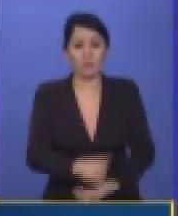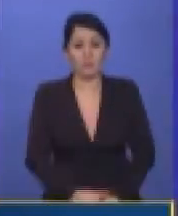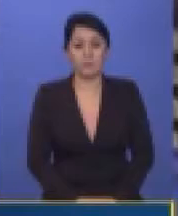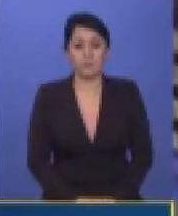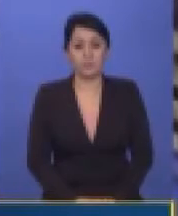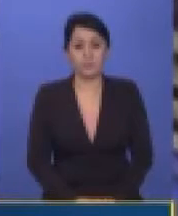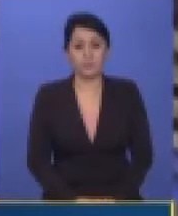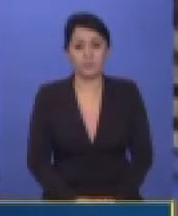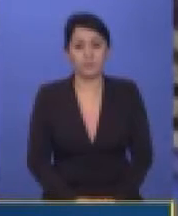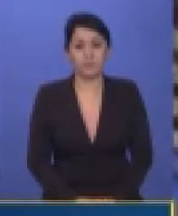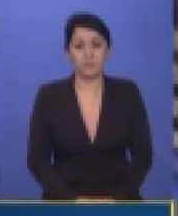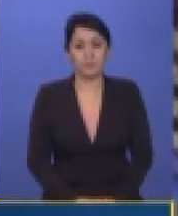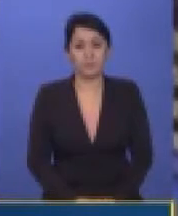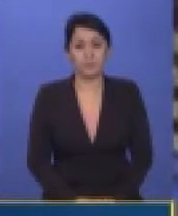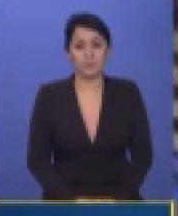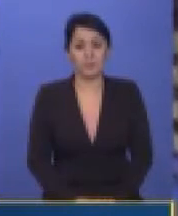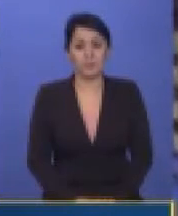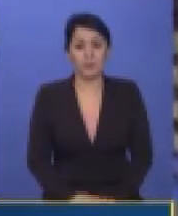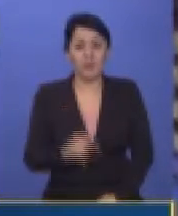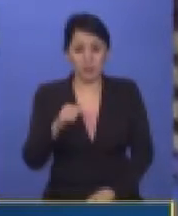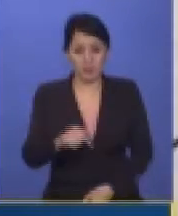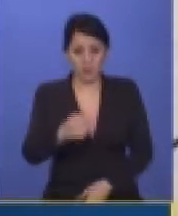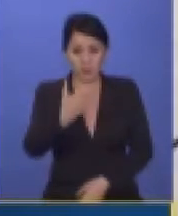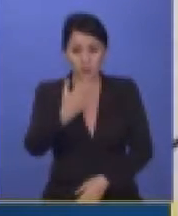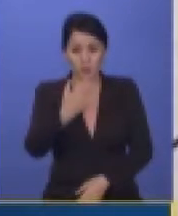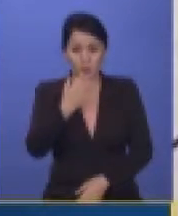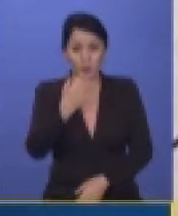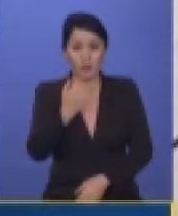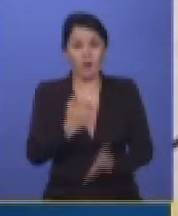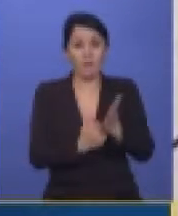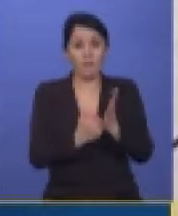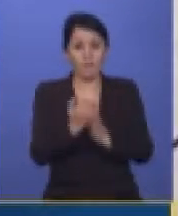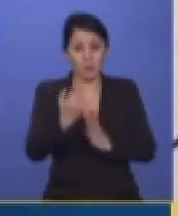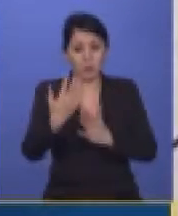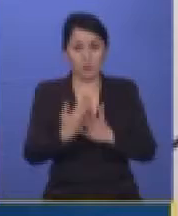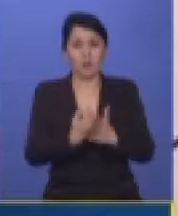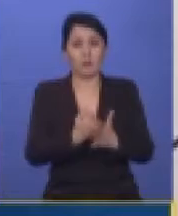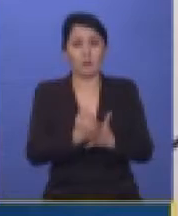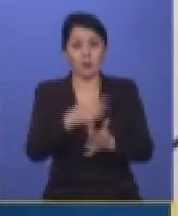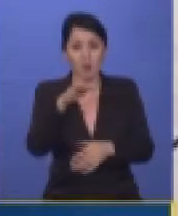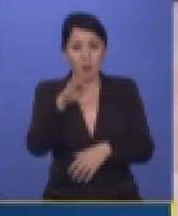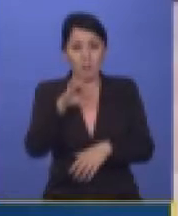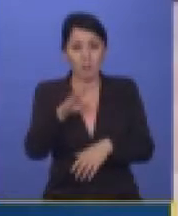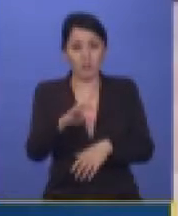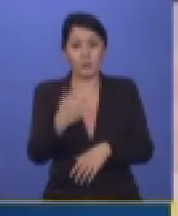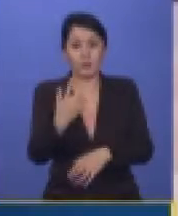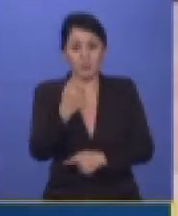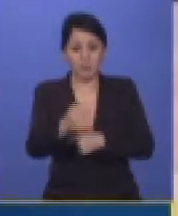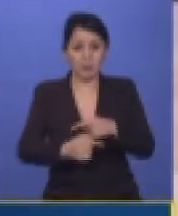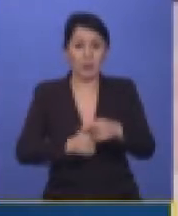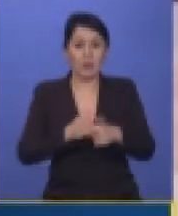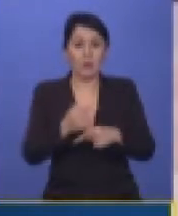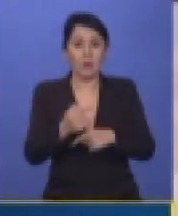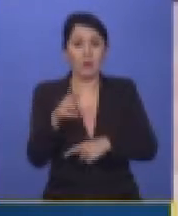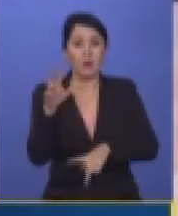не холодно? Нет. Здесь тепло. Высокие достижения у хоккеистов Раисовки. Играет третье поколение, которое